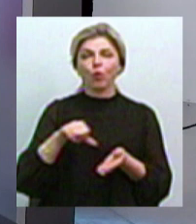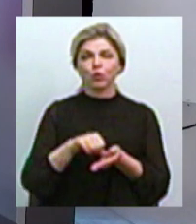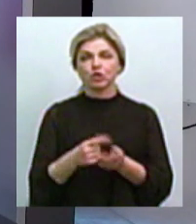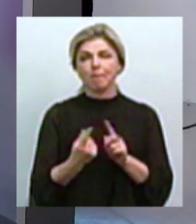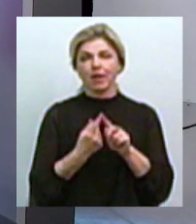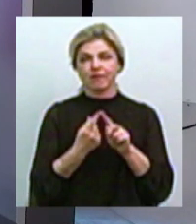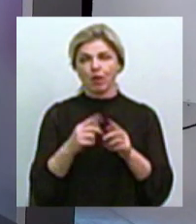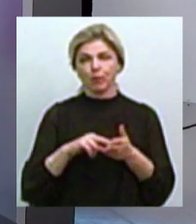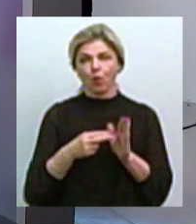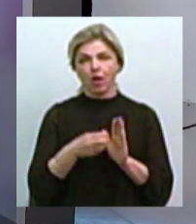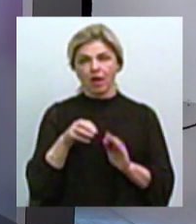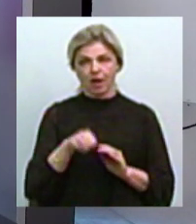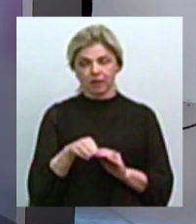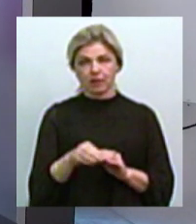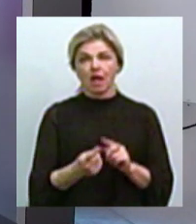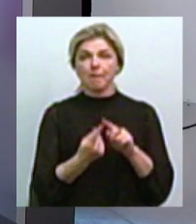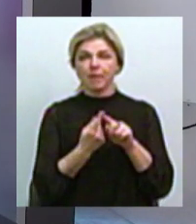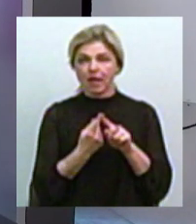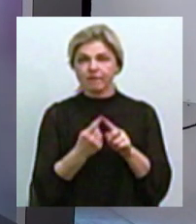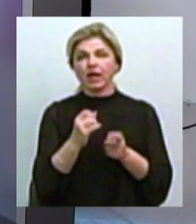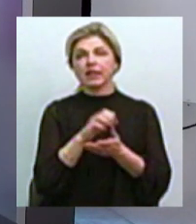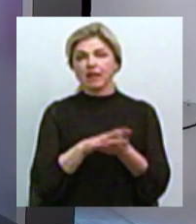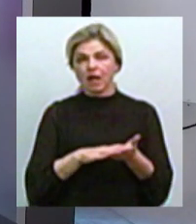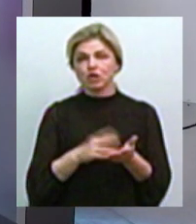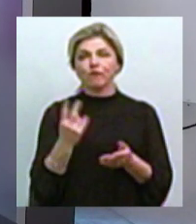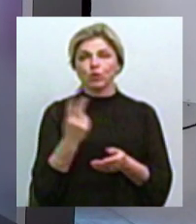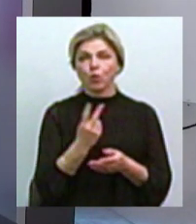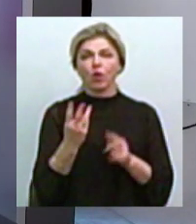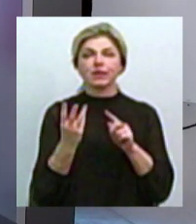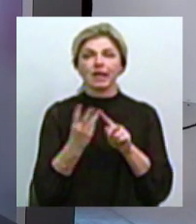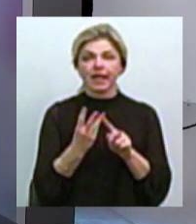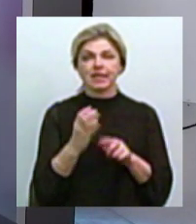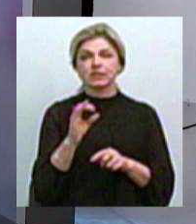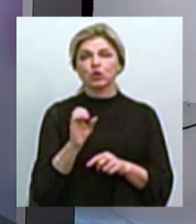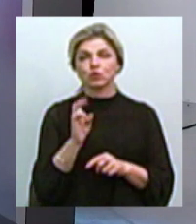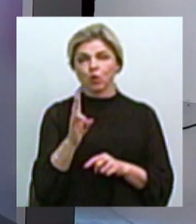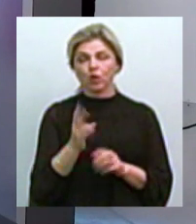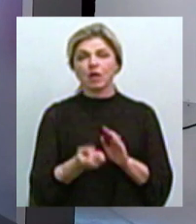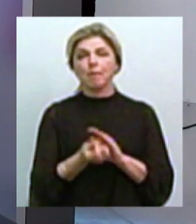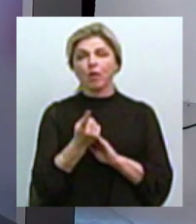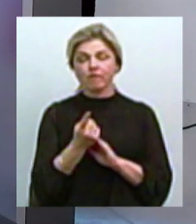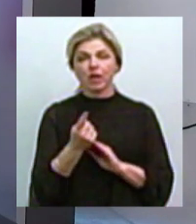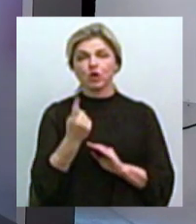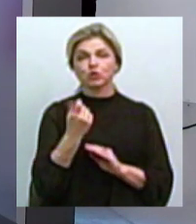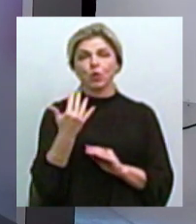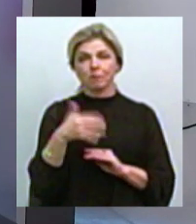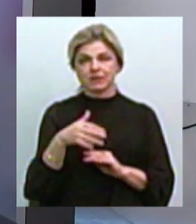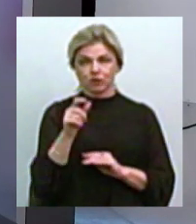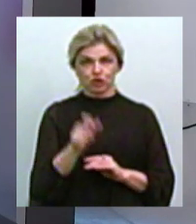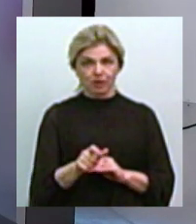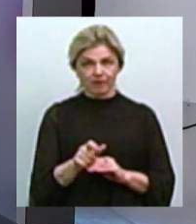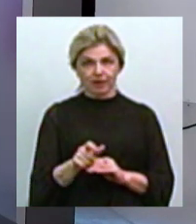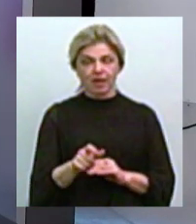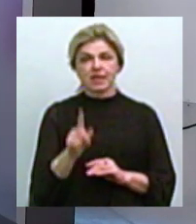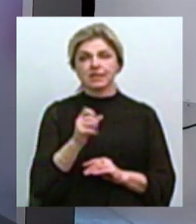В самом первом и дальше у нас опять-таки второй и третий сезон, почему-то вот такая родилась цифра, она держится, это 150 человек. То есть за